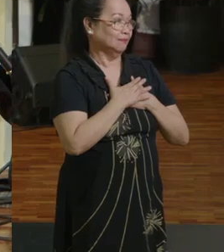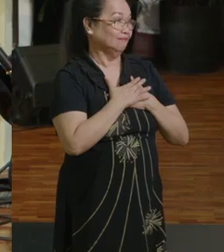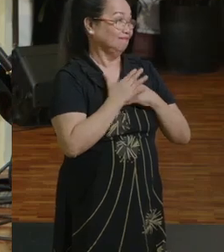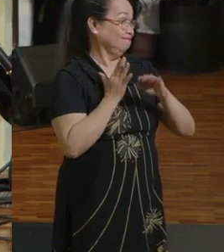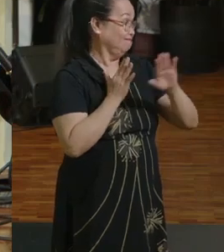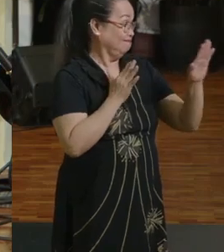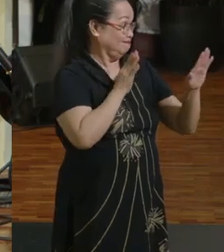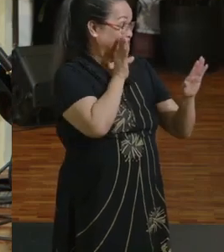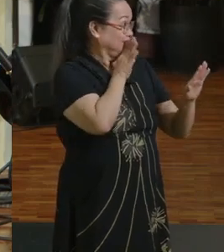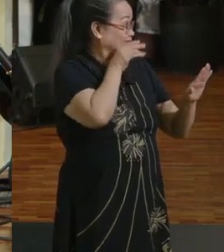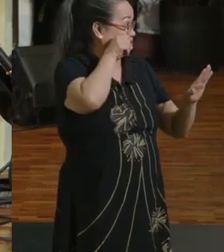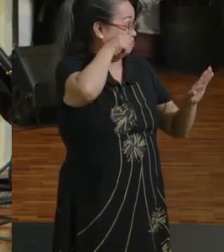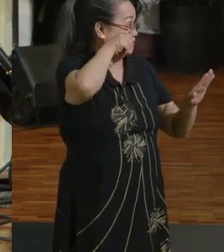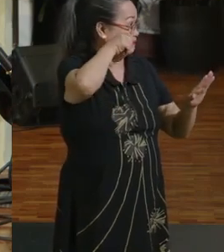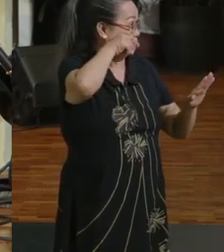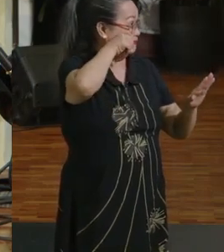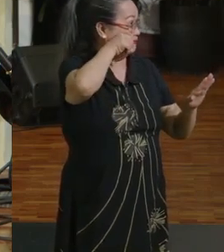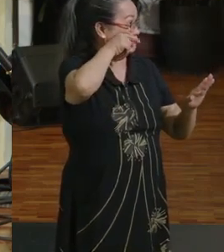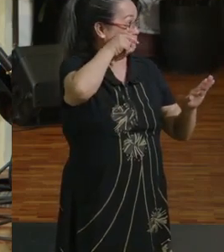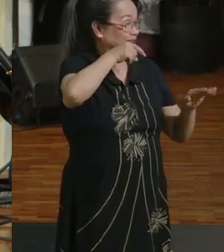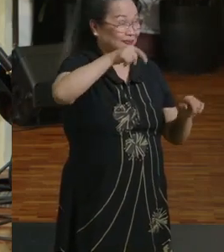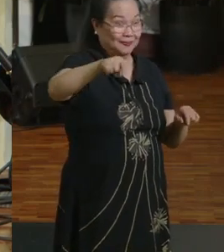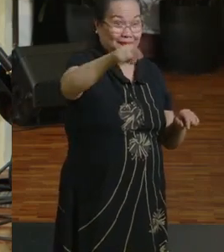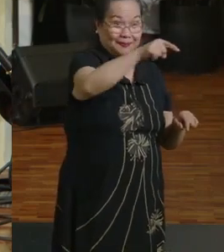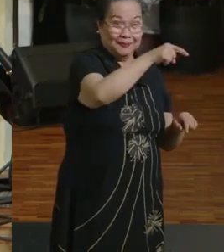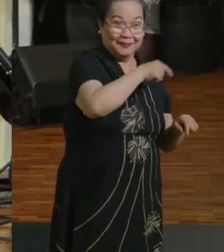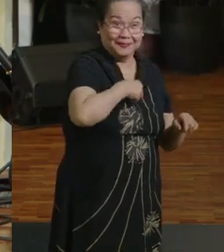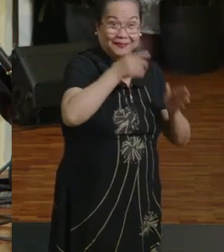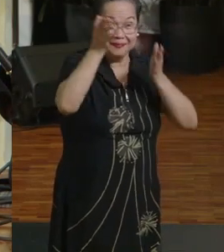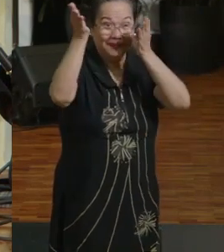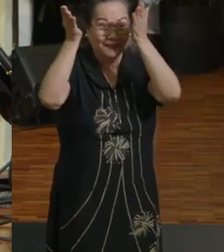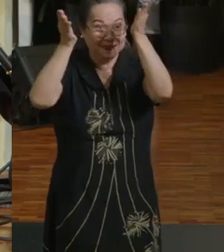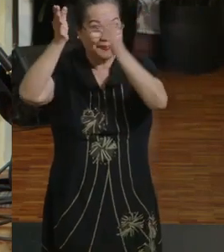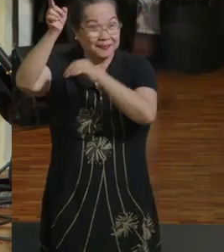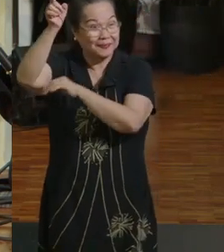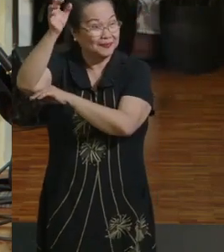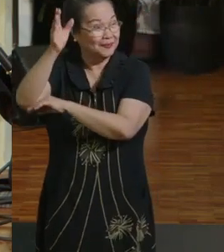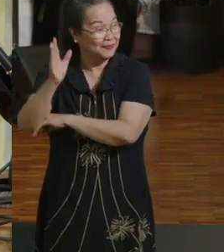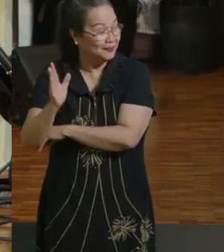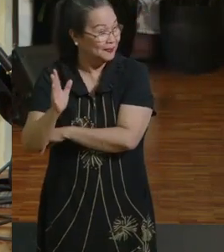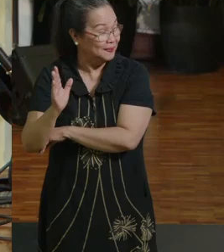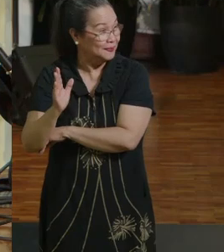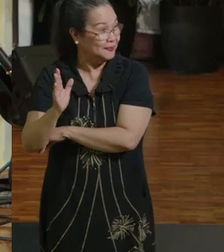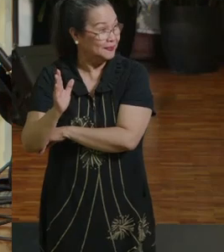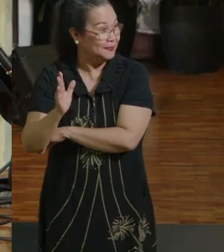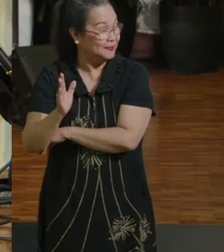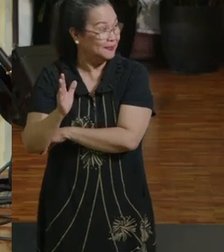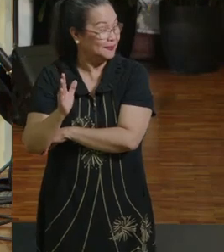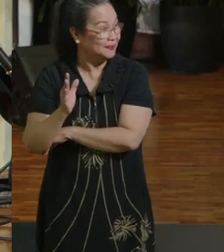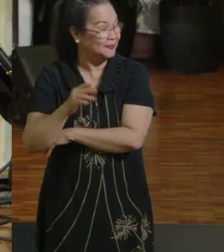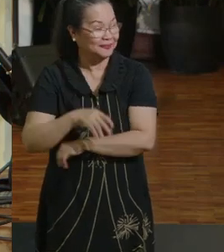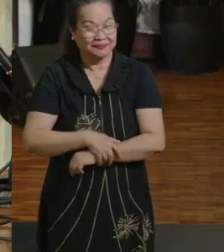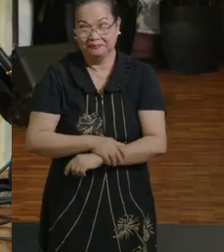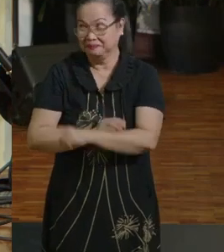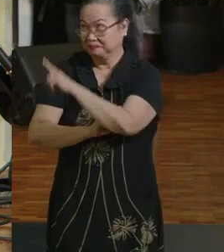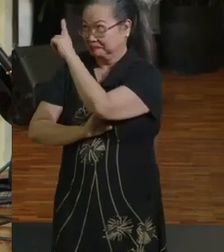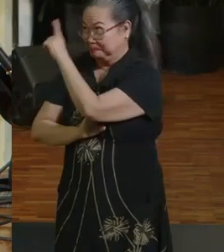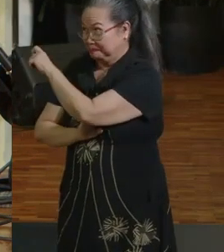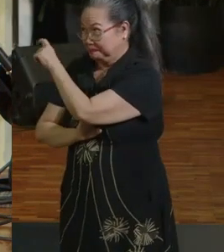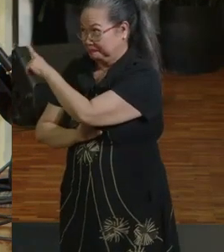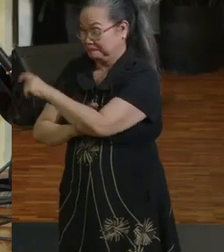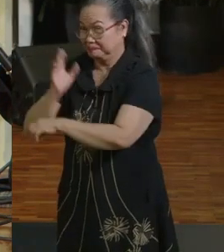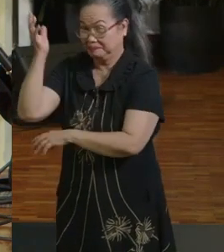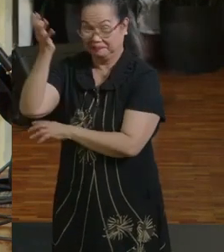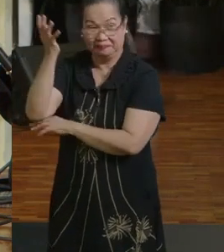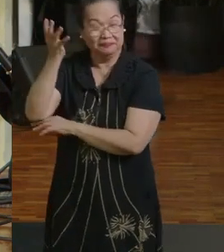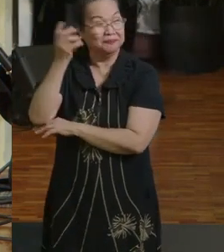kapatid, sa atin na naglilingkod sa Kanya, madalas po akong tinatanong pag ako'y magsasalita